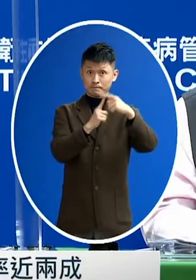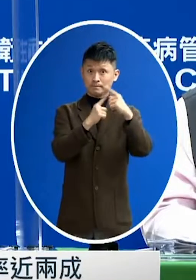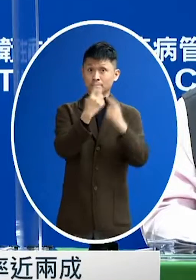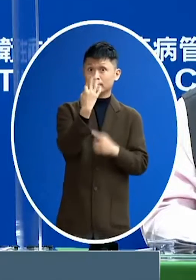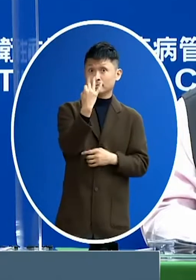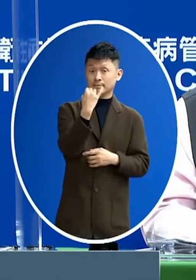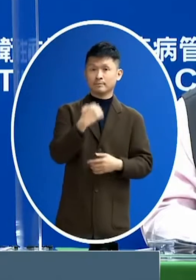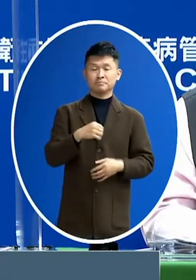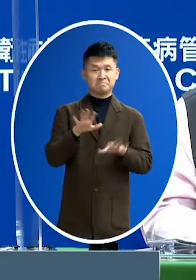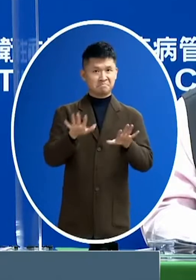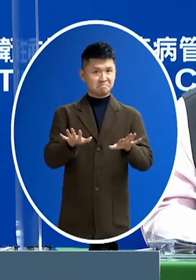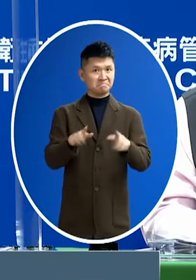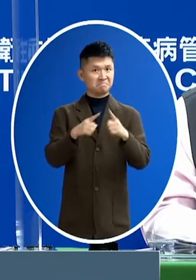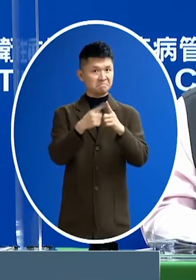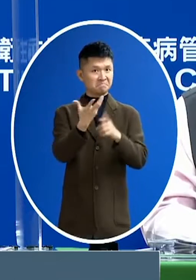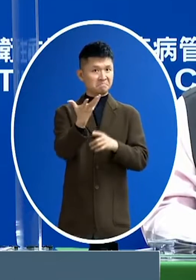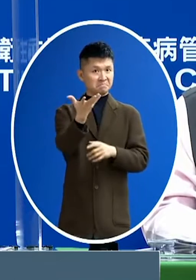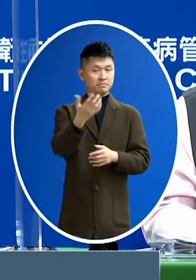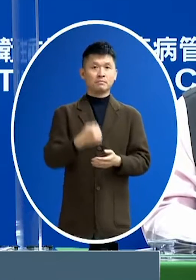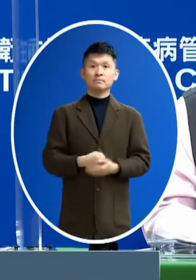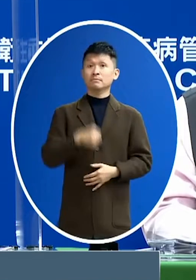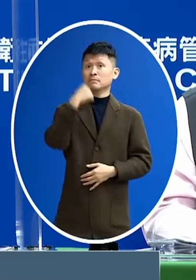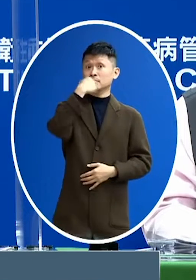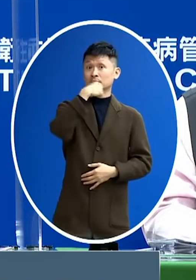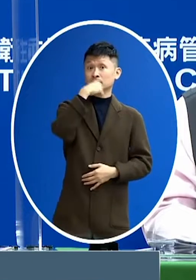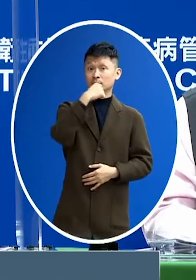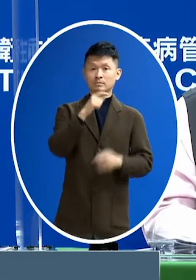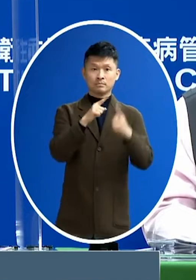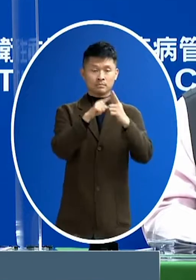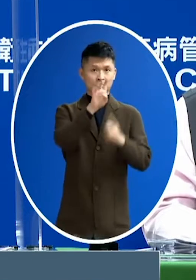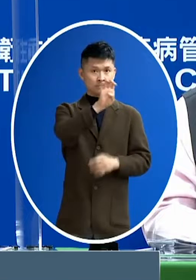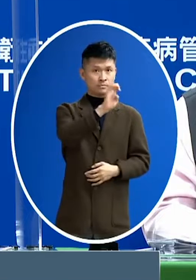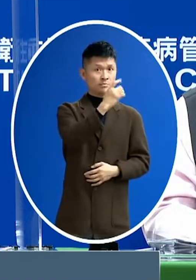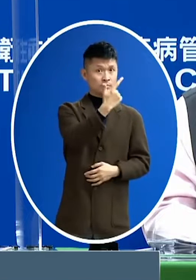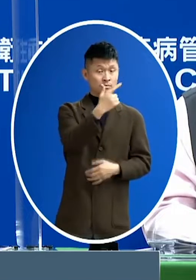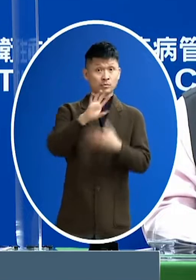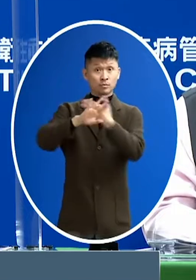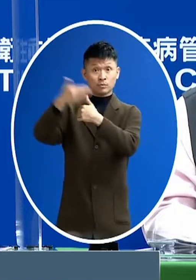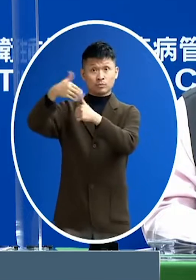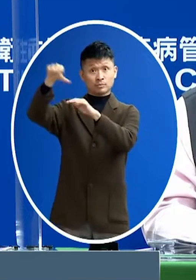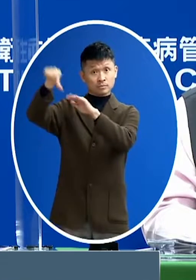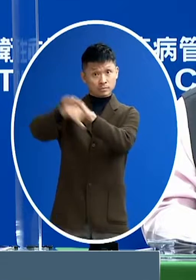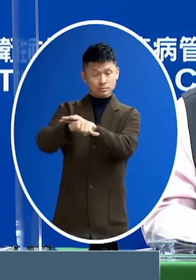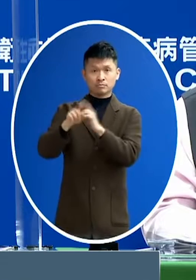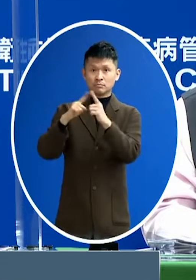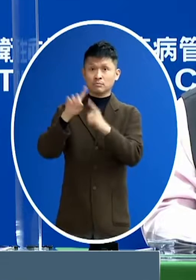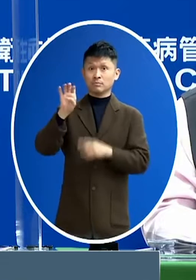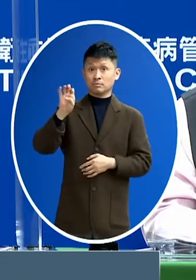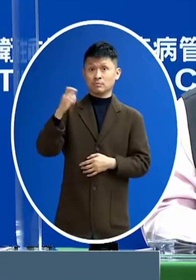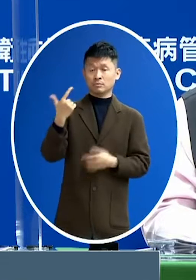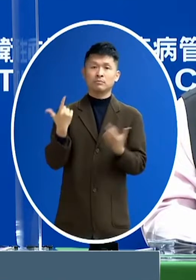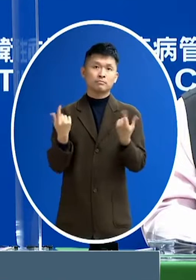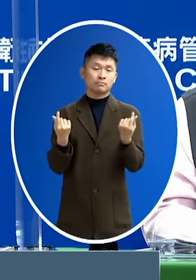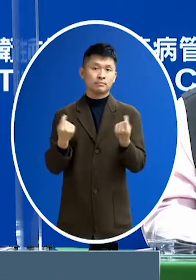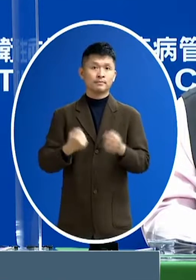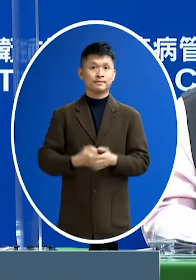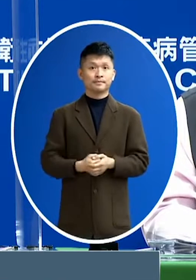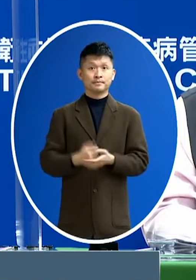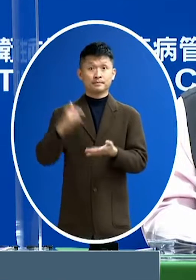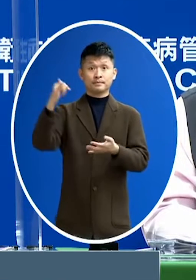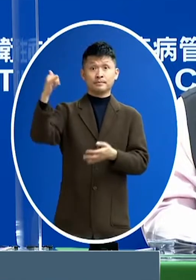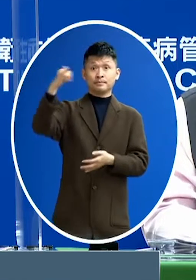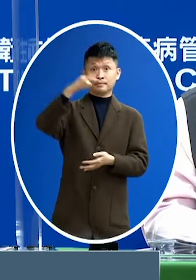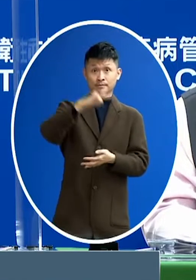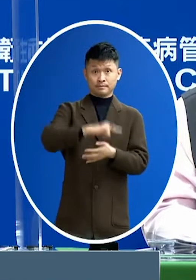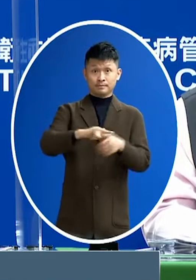那今天病例又比较多，那本土的病例有46例，那境外移入的也有46例，那落地裁